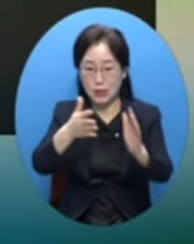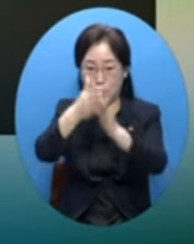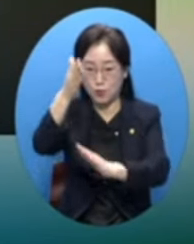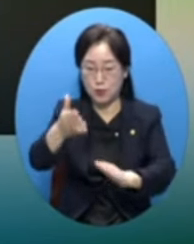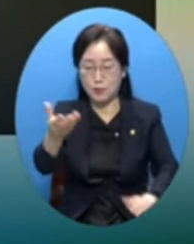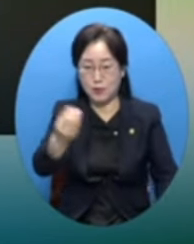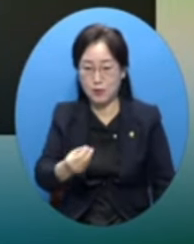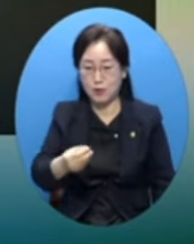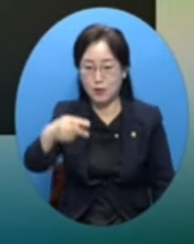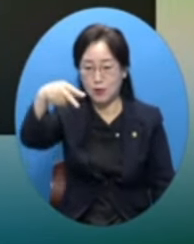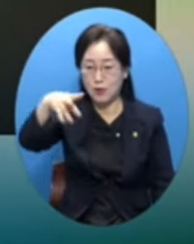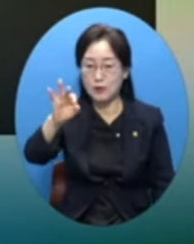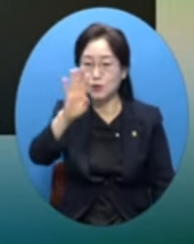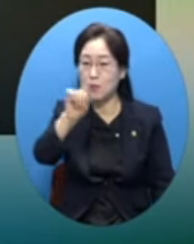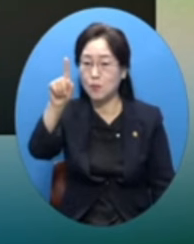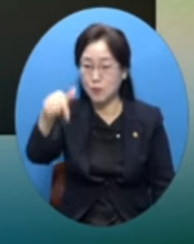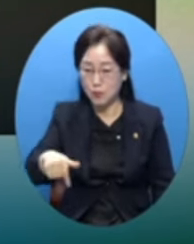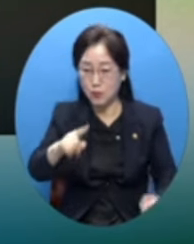성복교회를 시작했는데